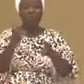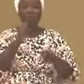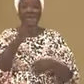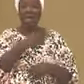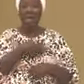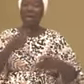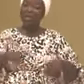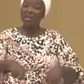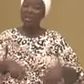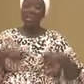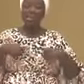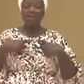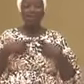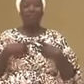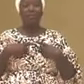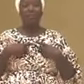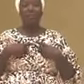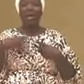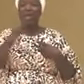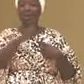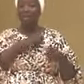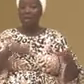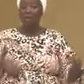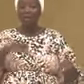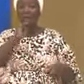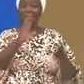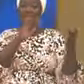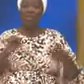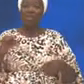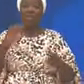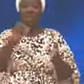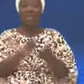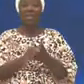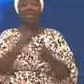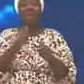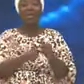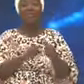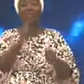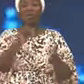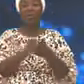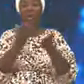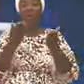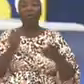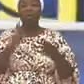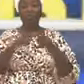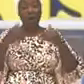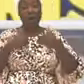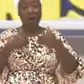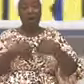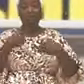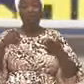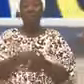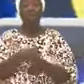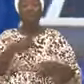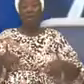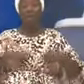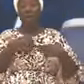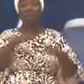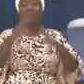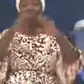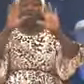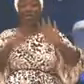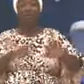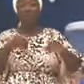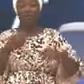le seigneur espère que quiconque veut avoir la nouvelle vue les plus de